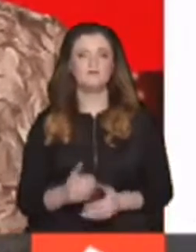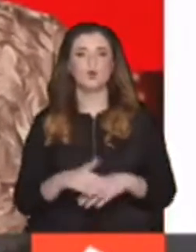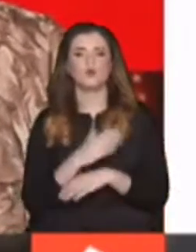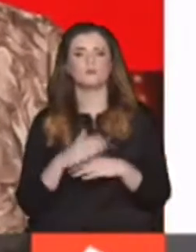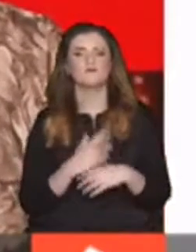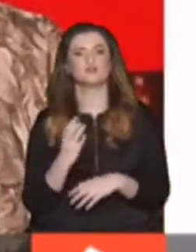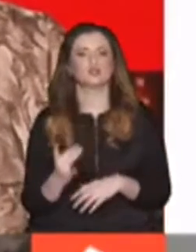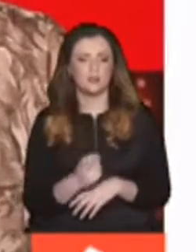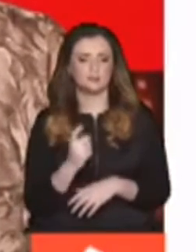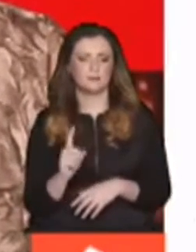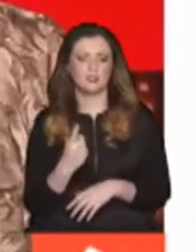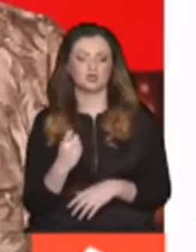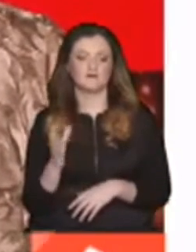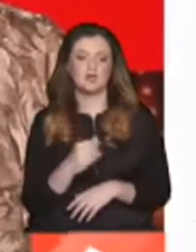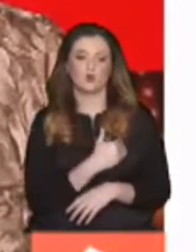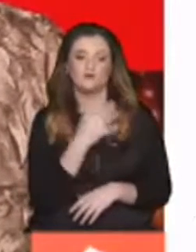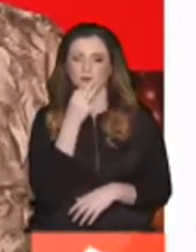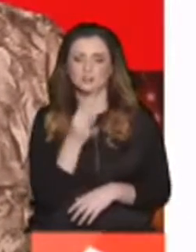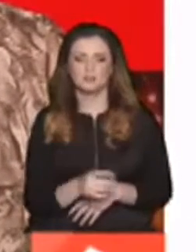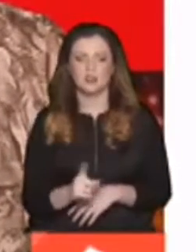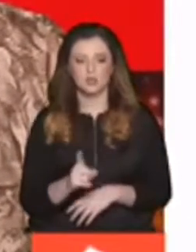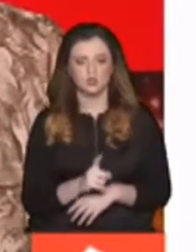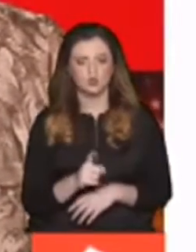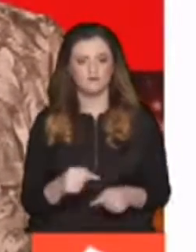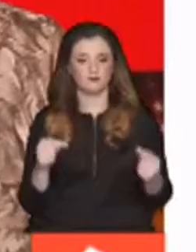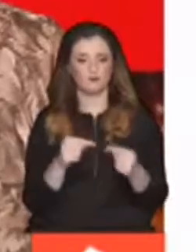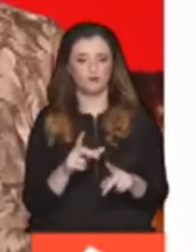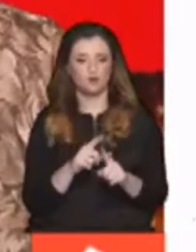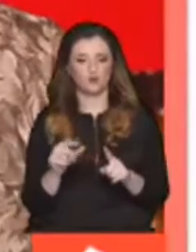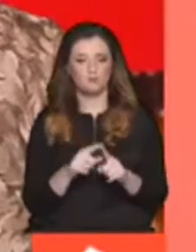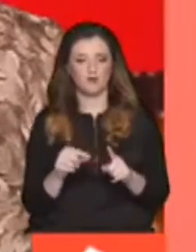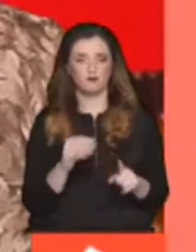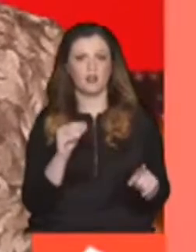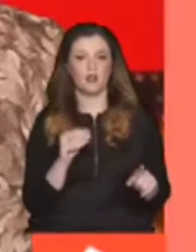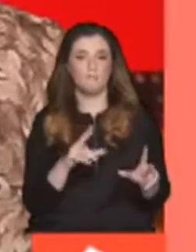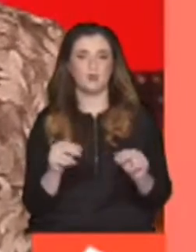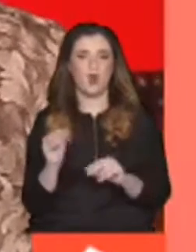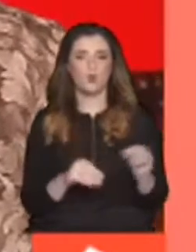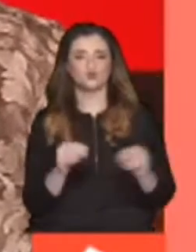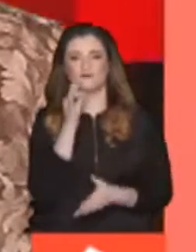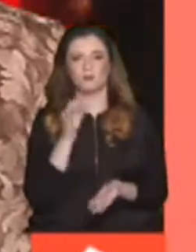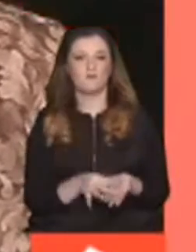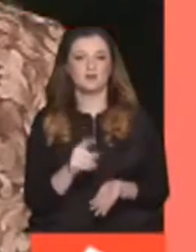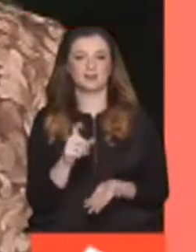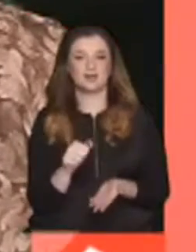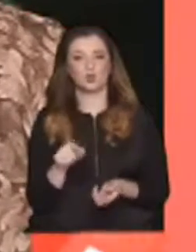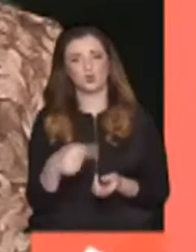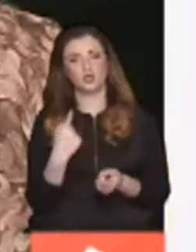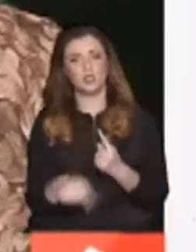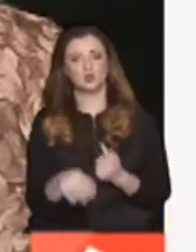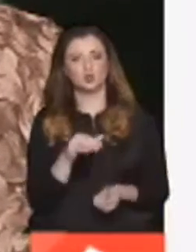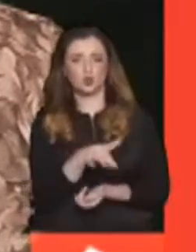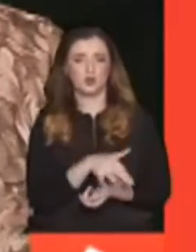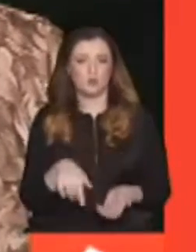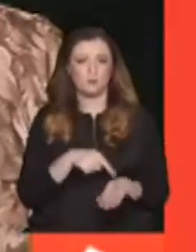Добрий вечір ще раз. Ну, перш за все, я хотів би сказати, що відповідно до правил благоустрою, відповідальний за ту чи іншу